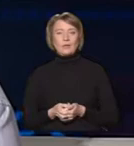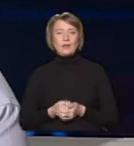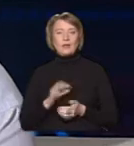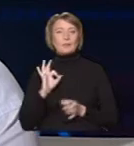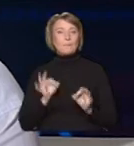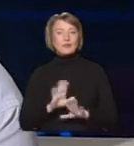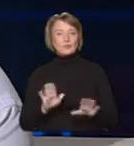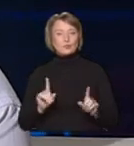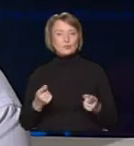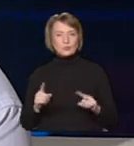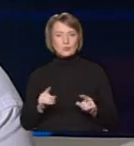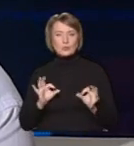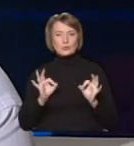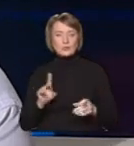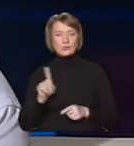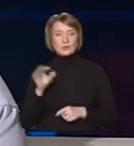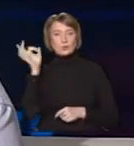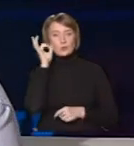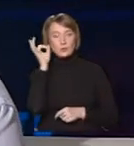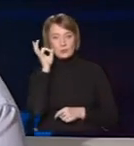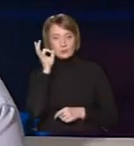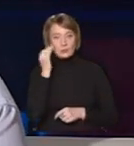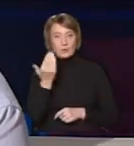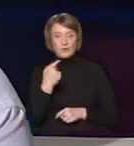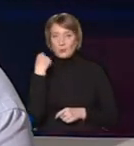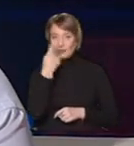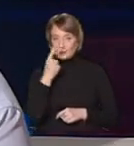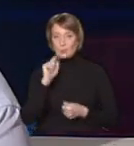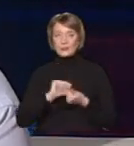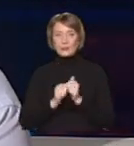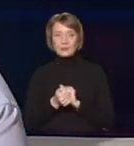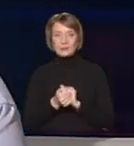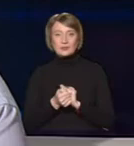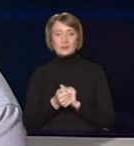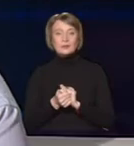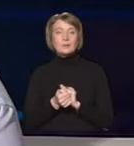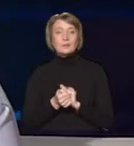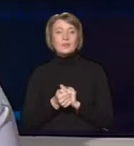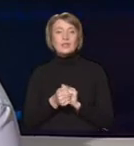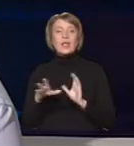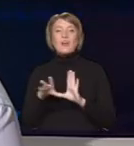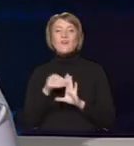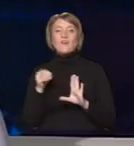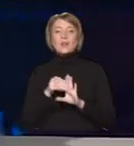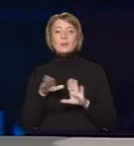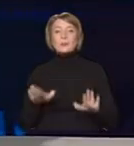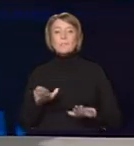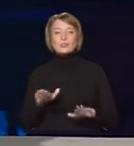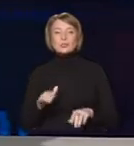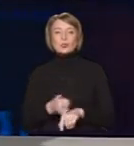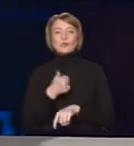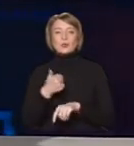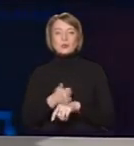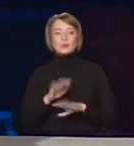Чому? Справа в тому, що я нагадую всім нашим глядачам, і вам особисто, не думаю, ви пам'ятаєте, я нагадую глядачам, що вибори міського голови відбуваються в два